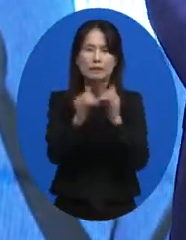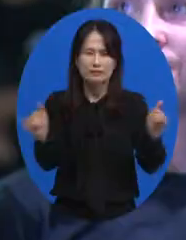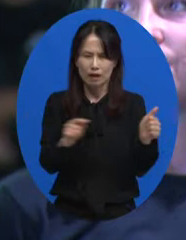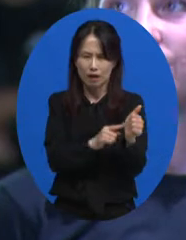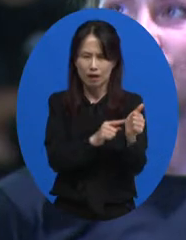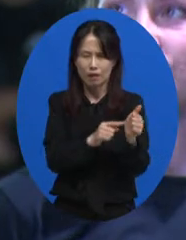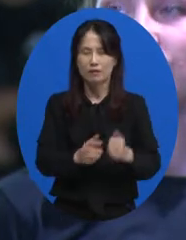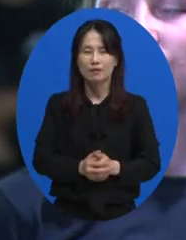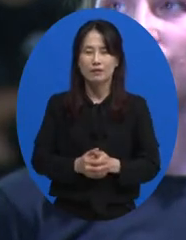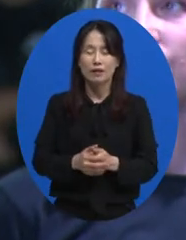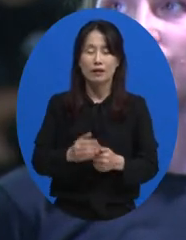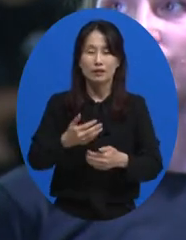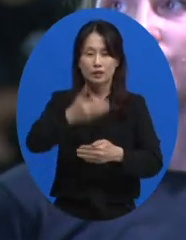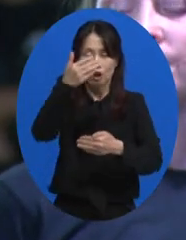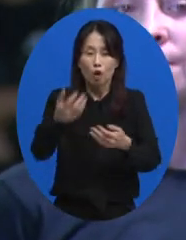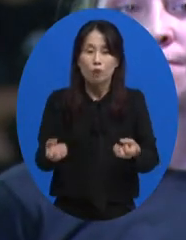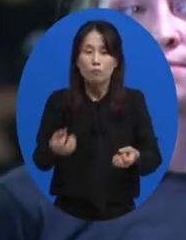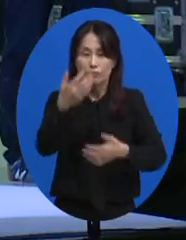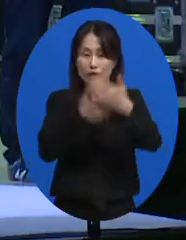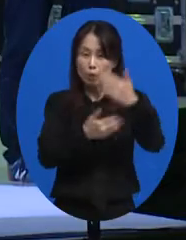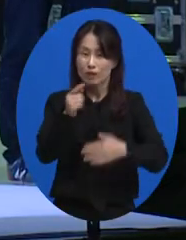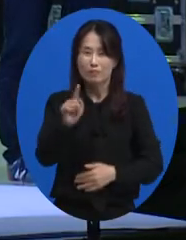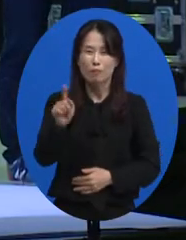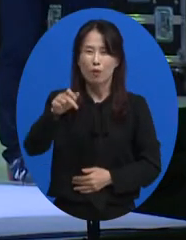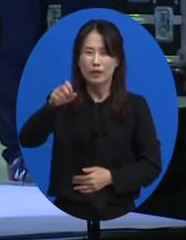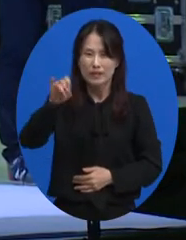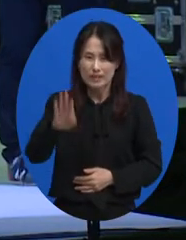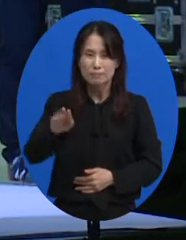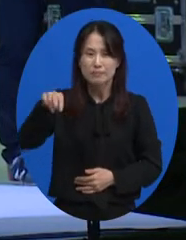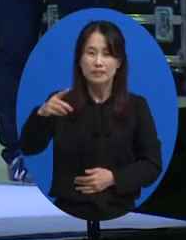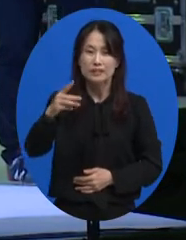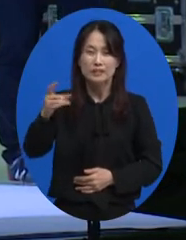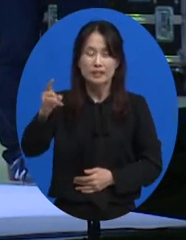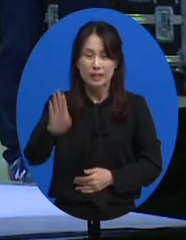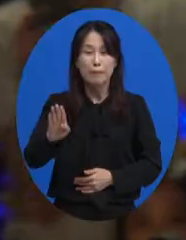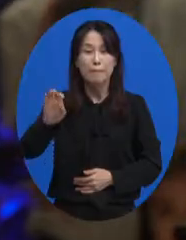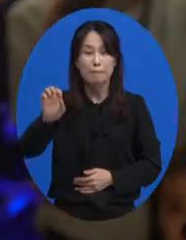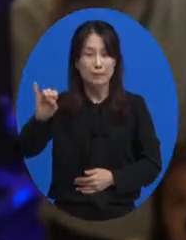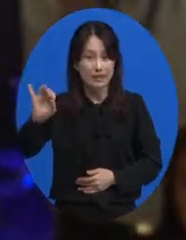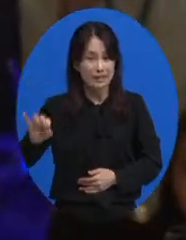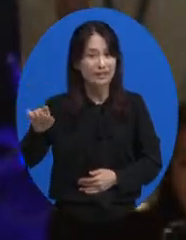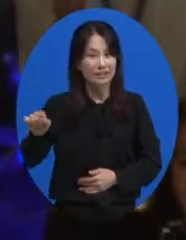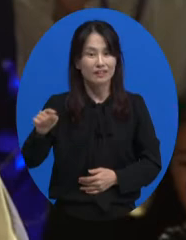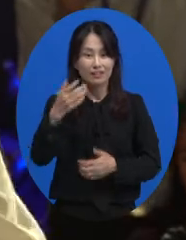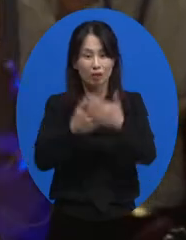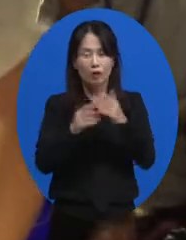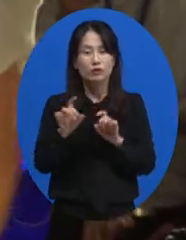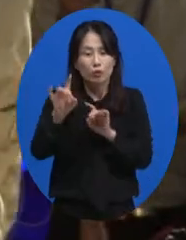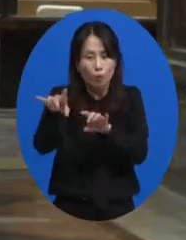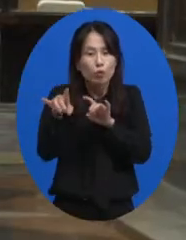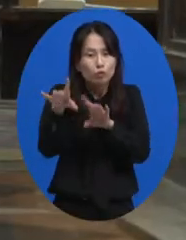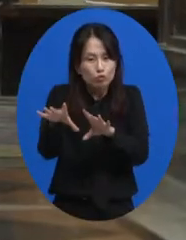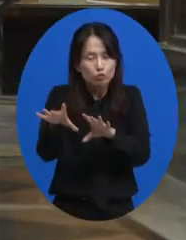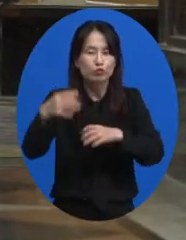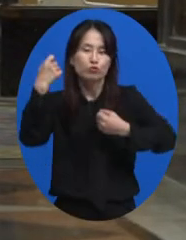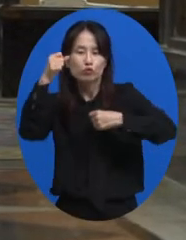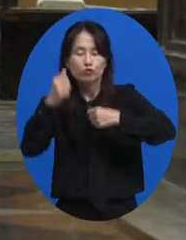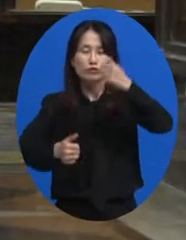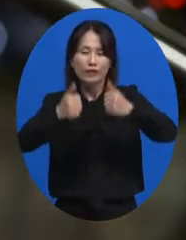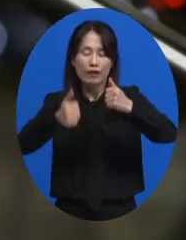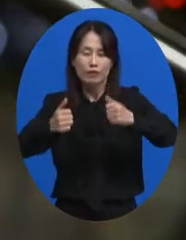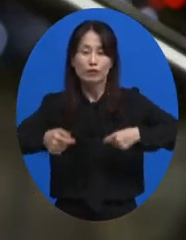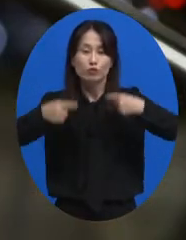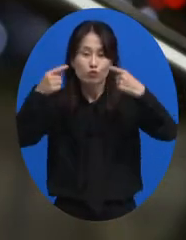분입니다 개막작은 루크 코니시 감독의 킵 스태핑입니다 킵 스태핑은 호주 최대